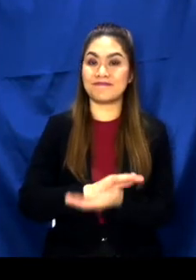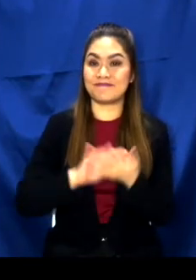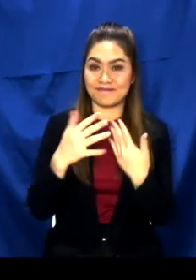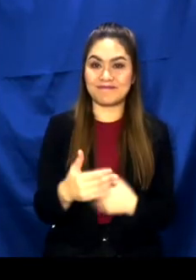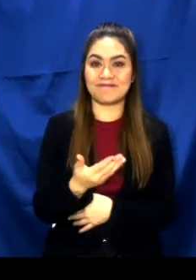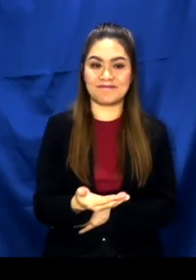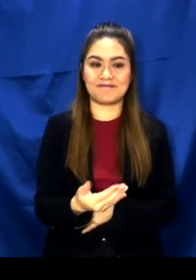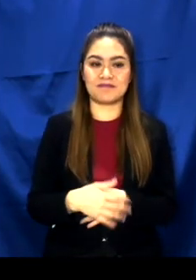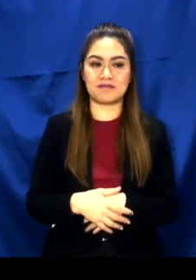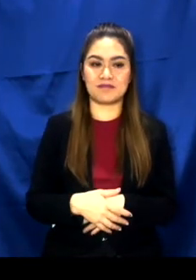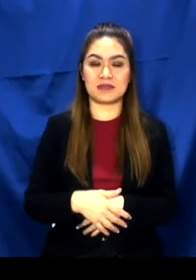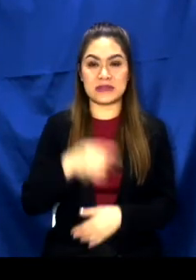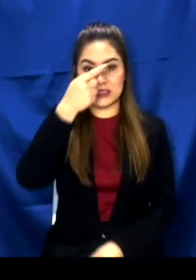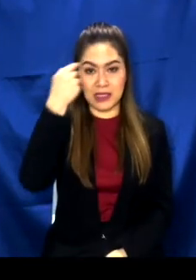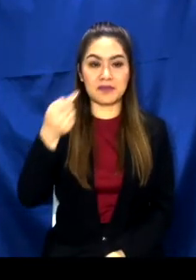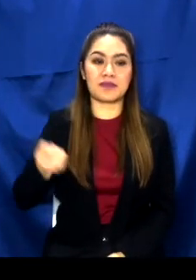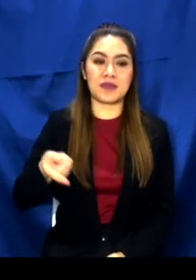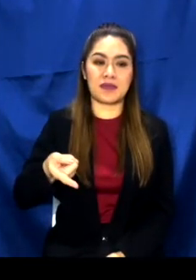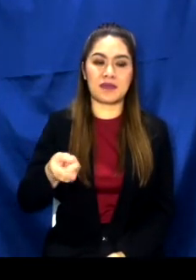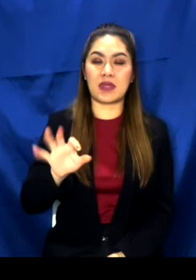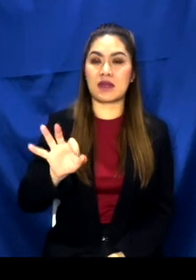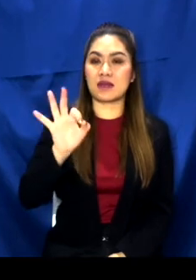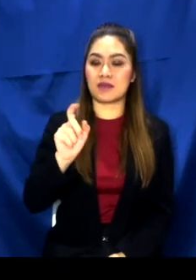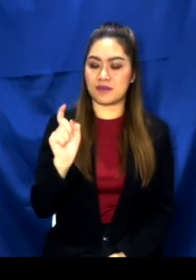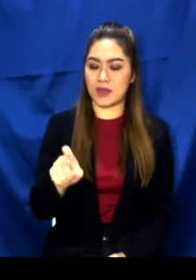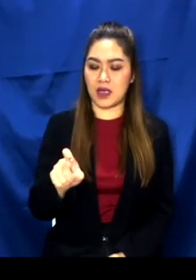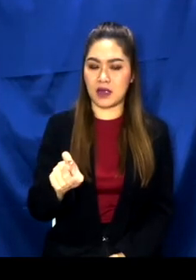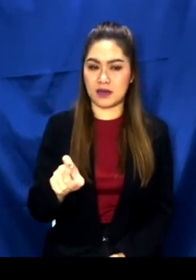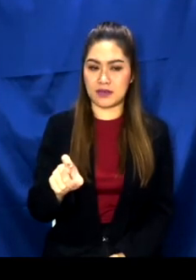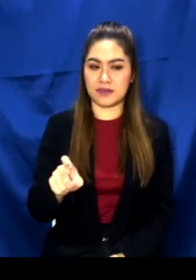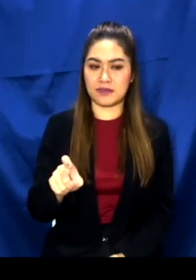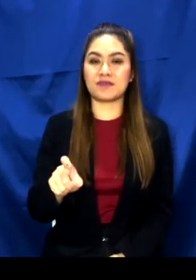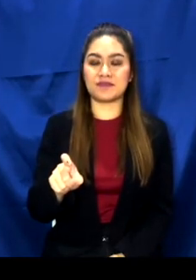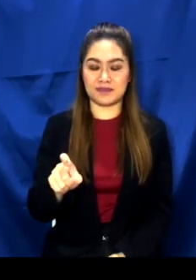มาณนี้เราก็ไปกดที่ลูกศรสีดำเหมือนเดิมเพื่อจะเลือกวัตถุเราก็จะประมาณ